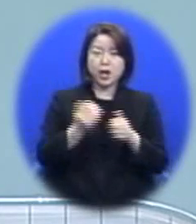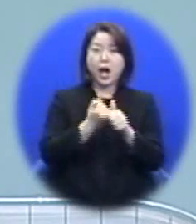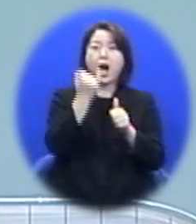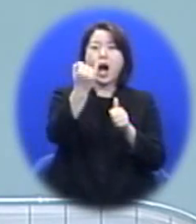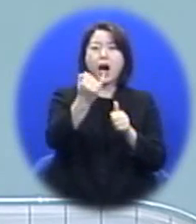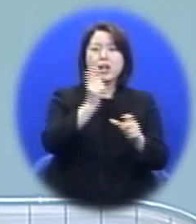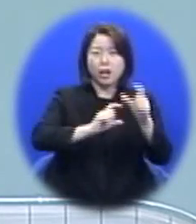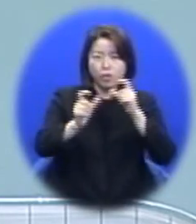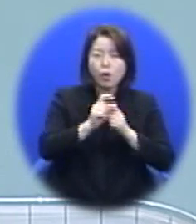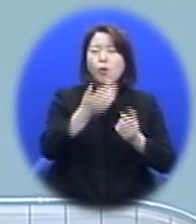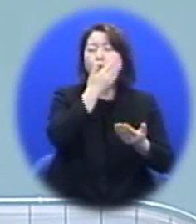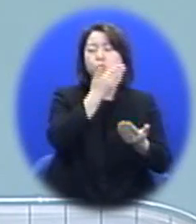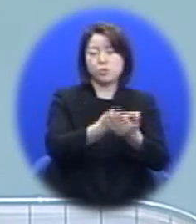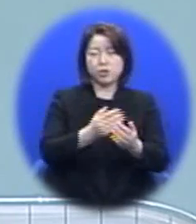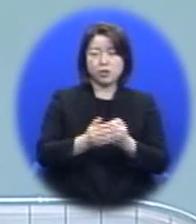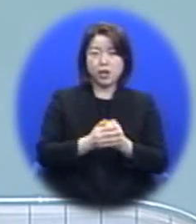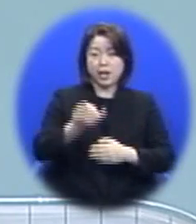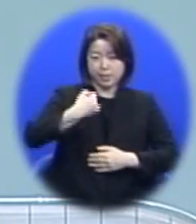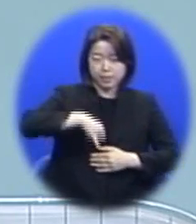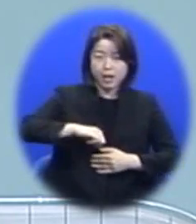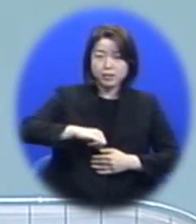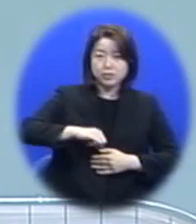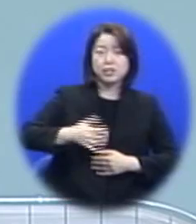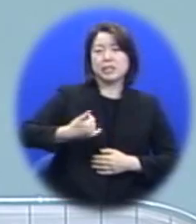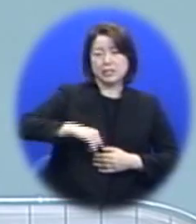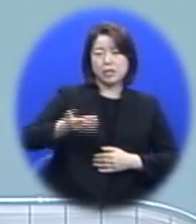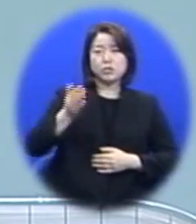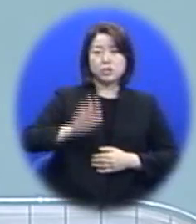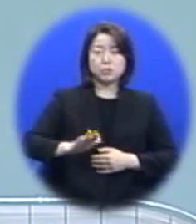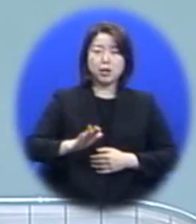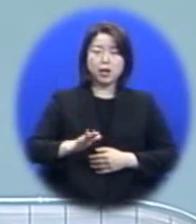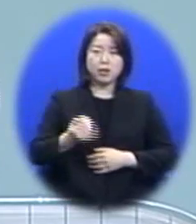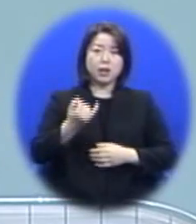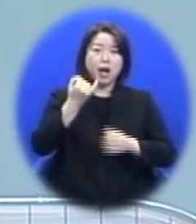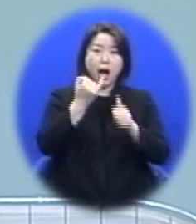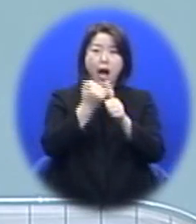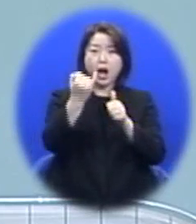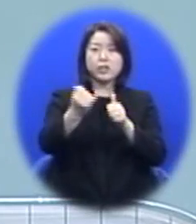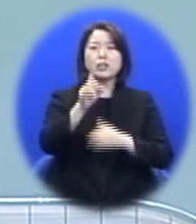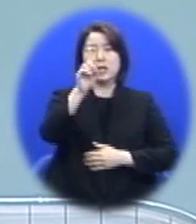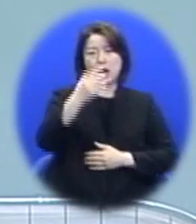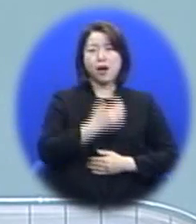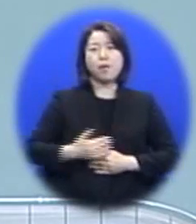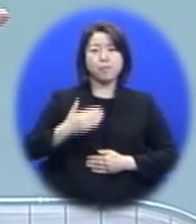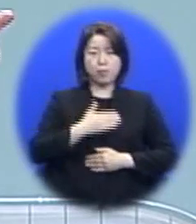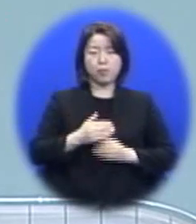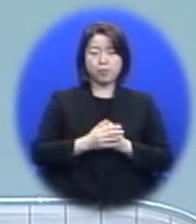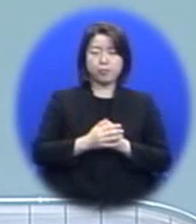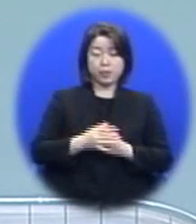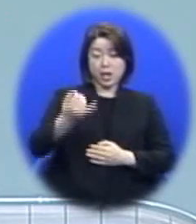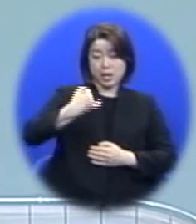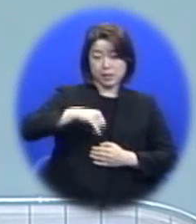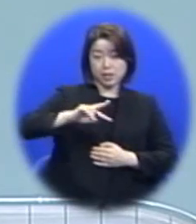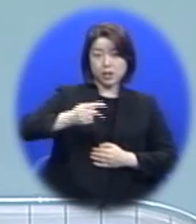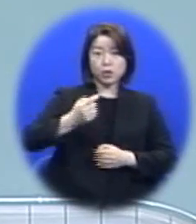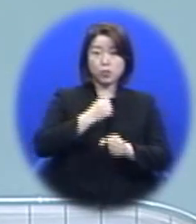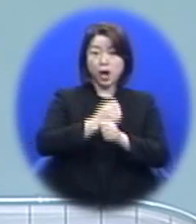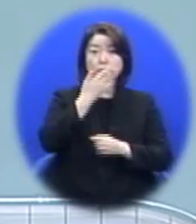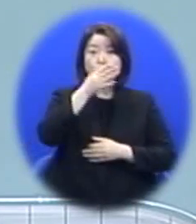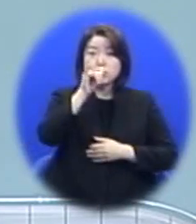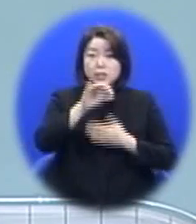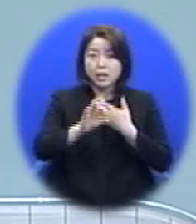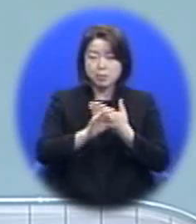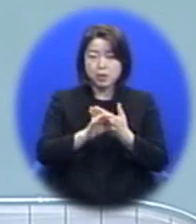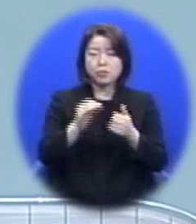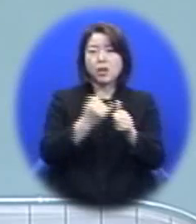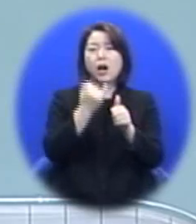귀하죠. 아내가 딸은 자녀지만 아내는 한 몸이잖아요. 아, 딸에게도 그렇게 할 수 있다면